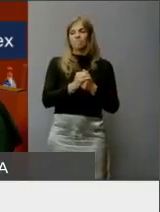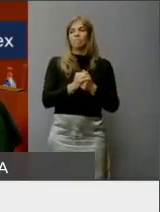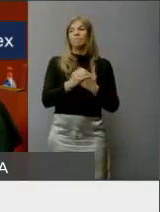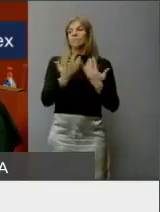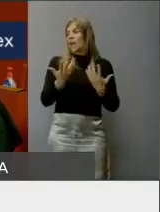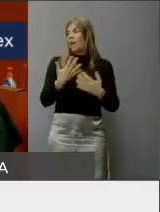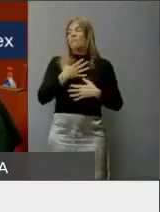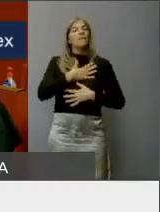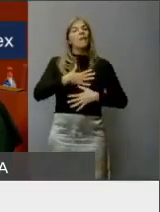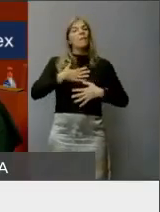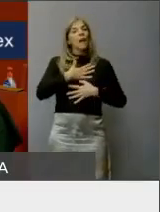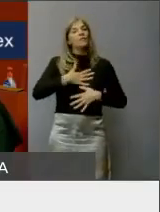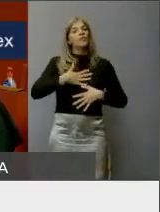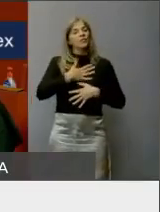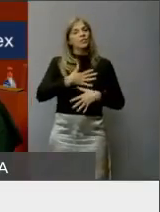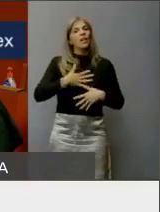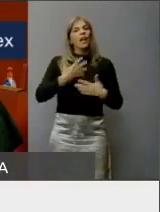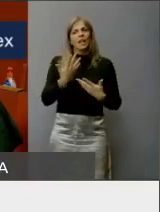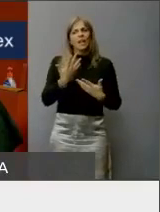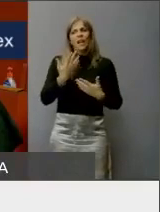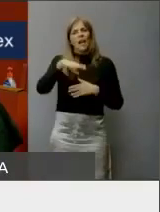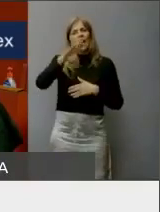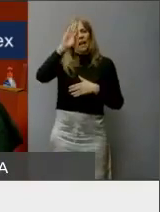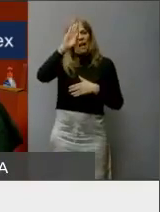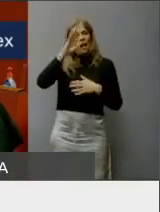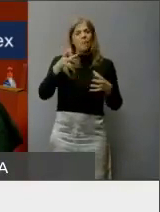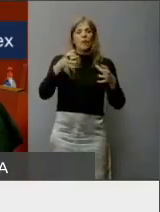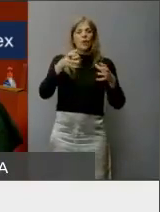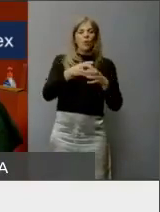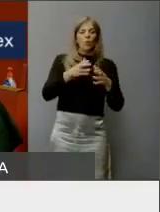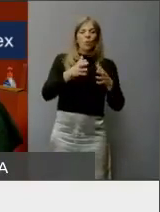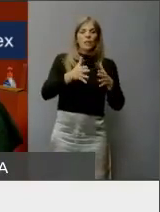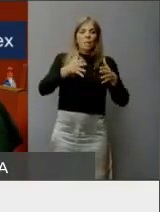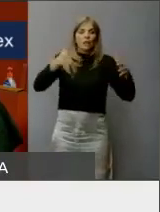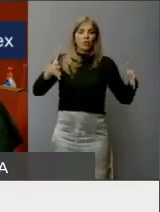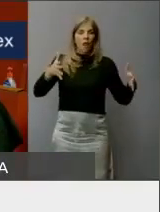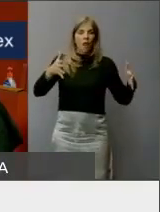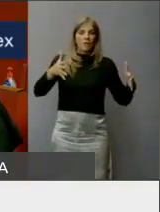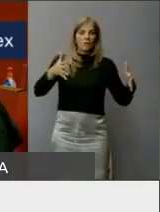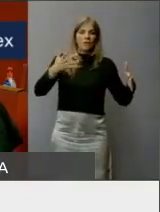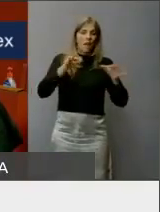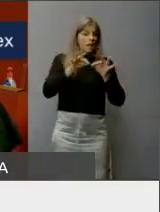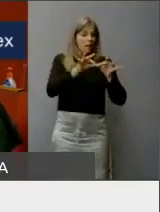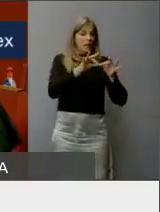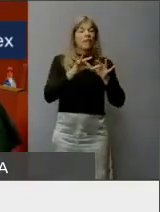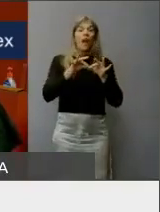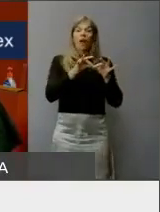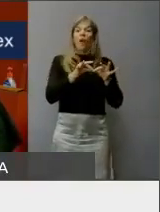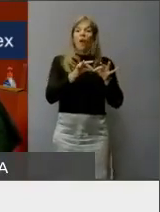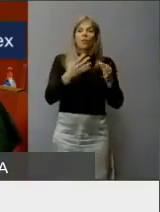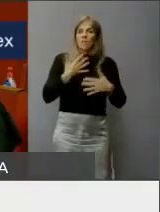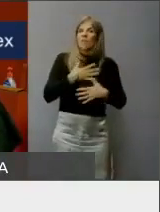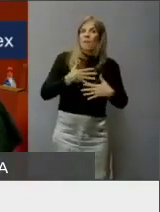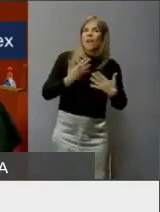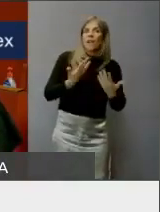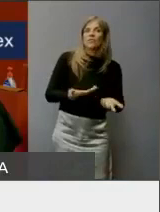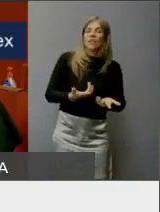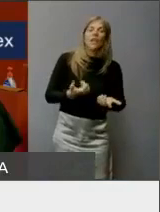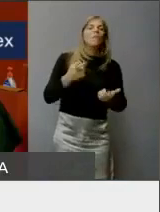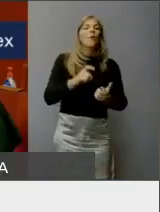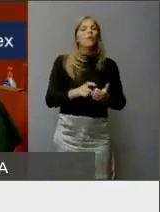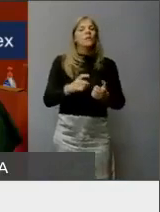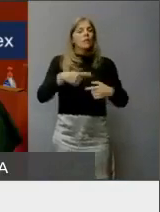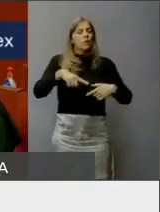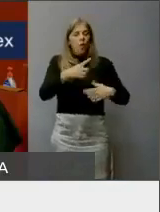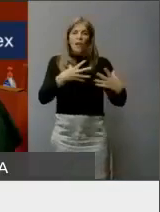sia la condivisione da parte di tutti i capigruppo di maggioranza perché tutti insieme saremo insieme alla giunta per consentire questi